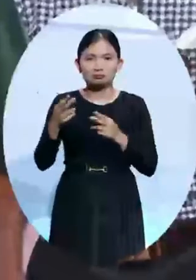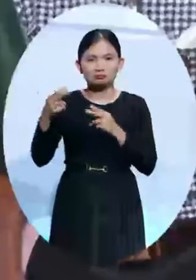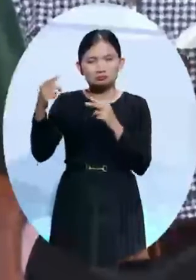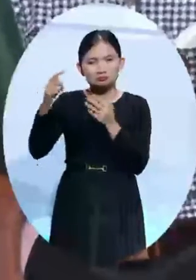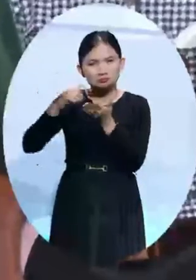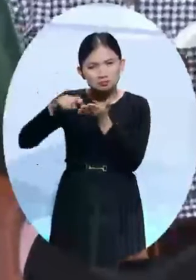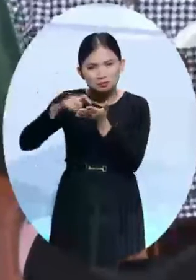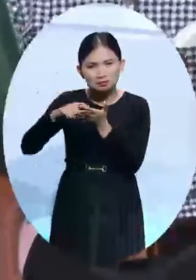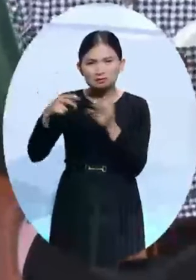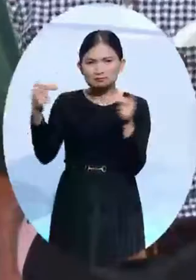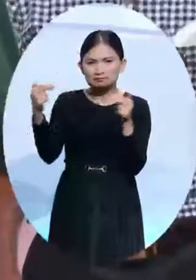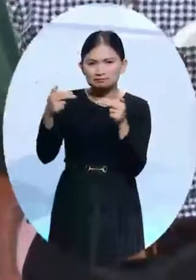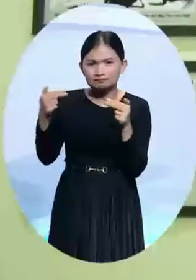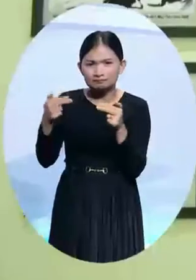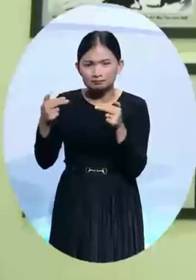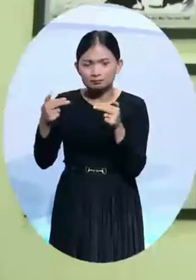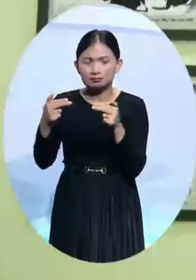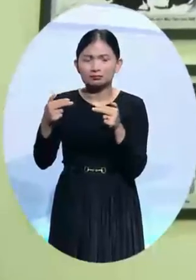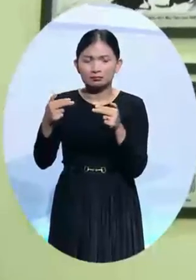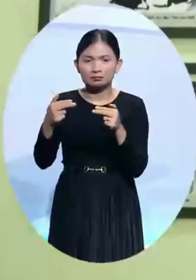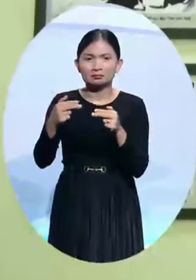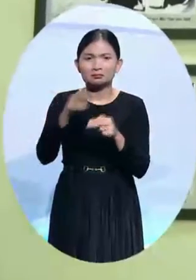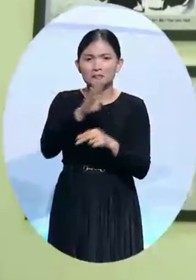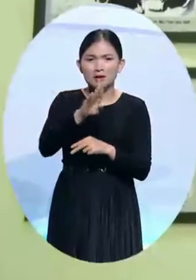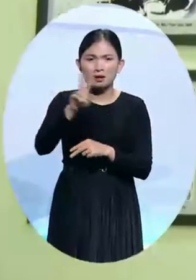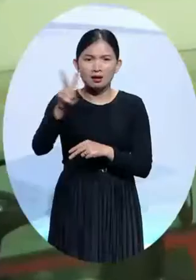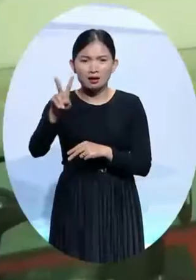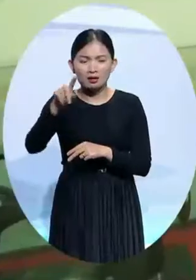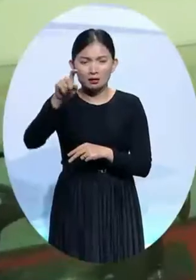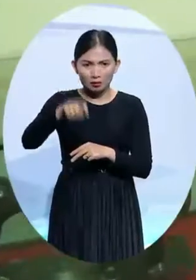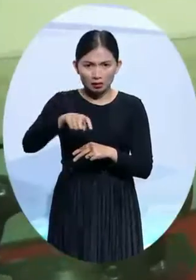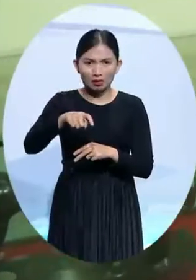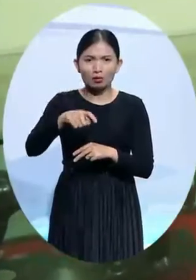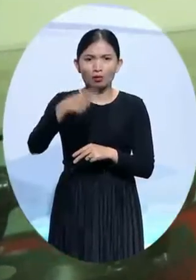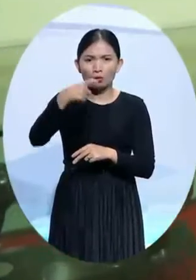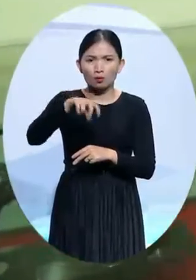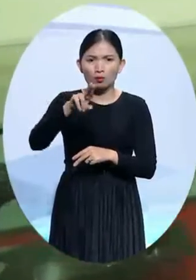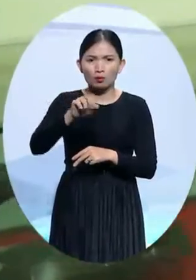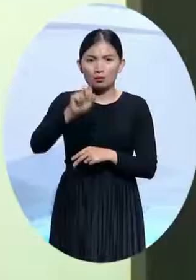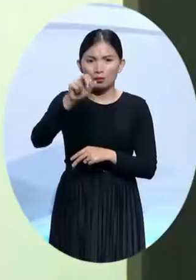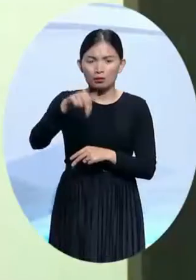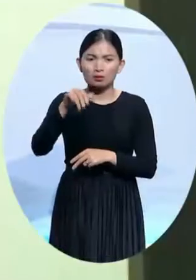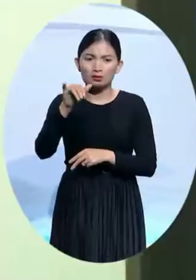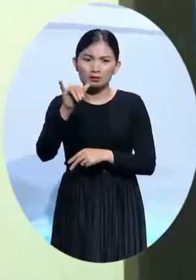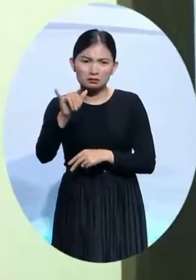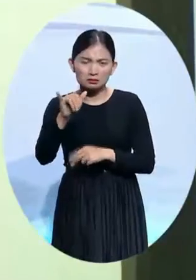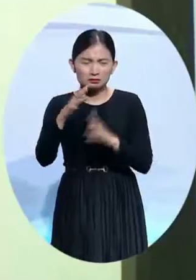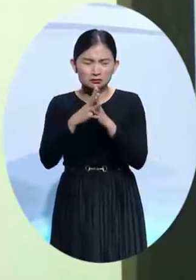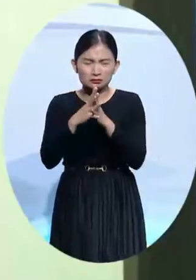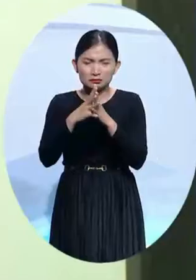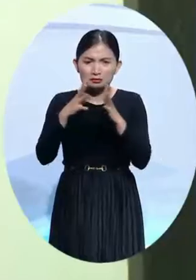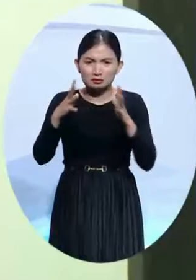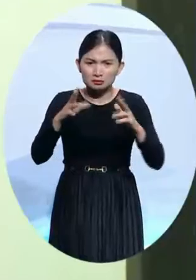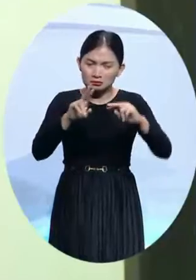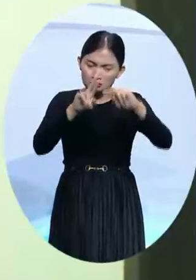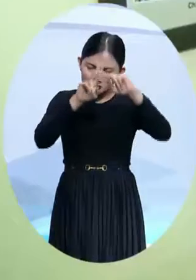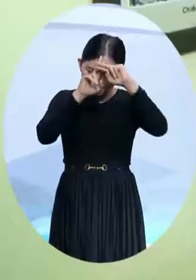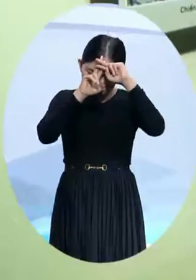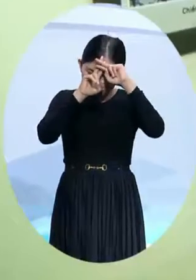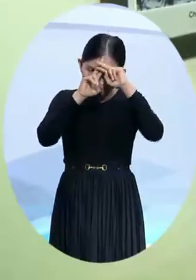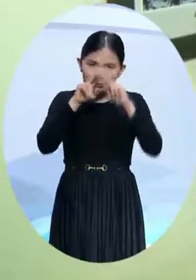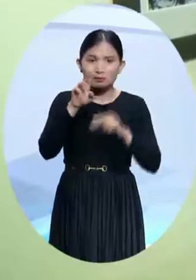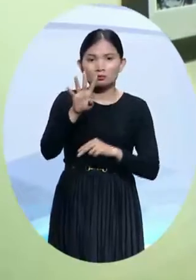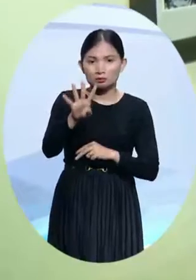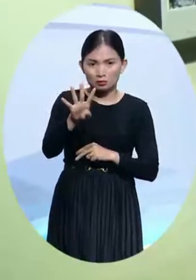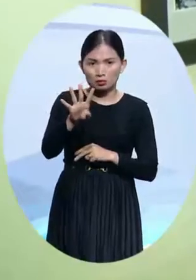chiến trường B2 có 34 bệnh viện quân y và 13 đội điều trị quân y cơ động, 4 bệnh viện quân y miền thuộc Cục Hậu